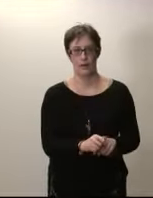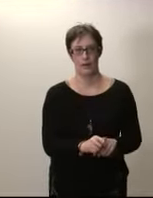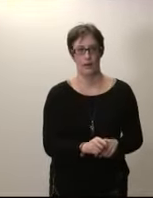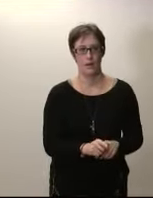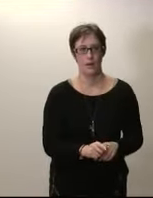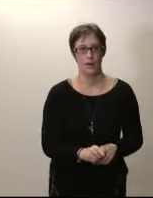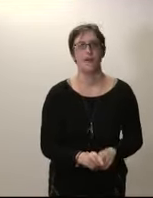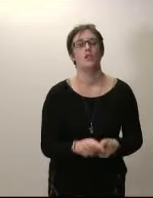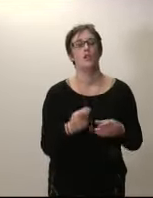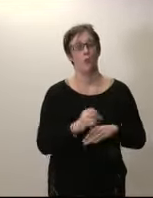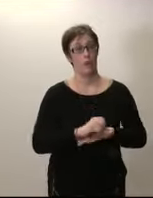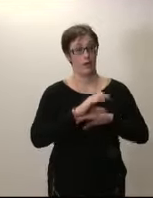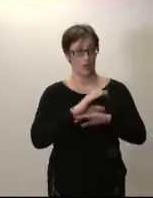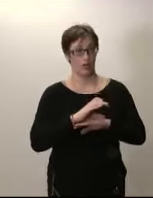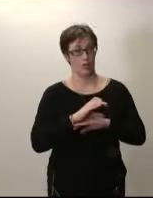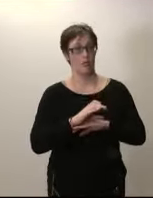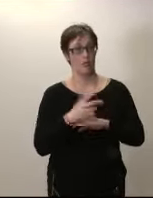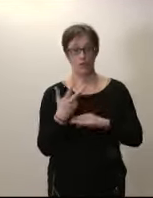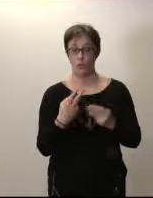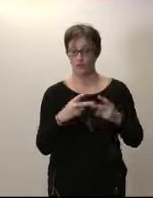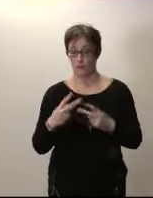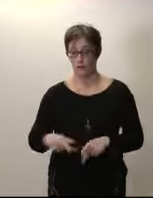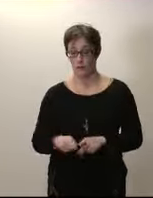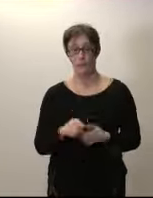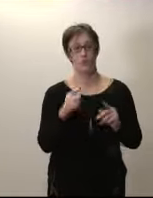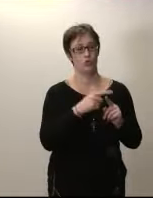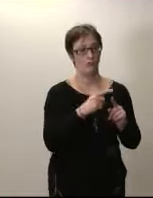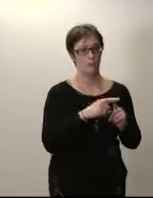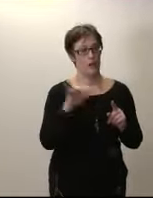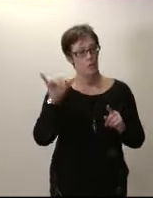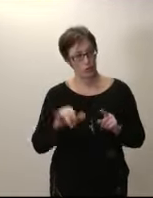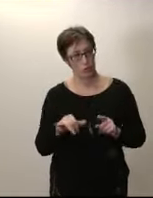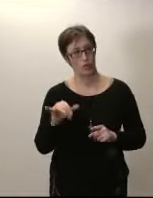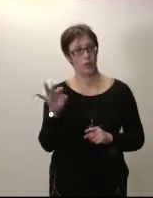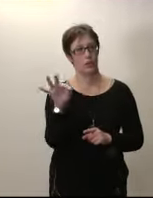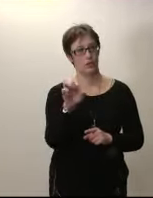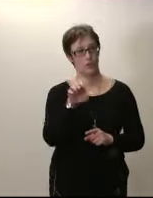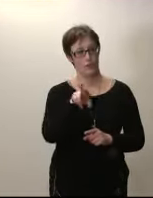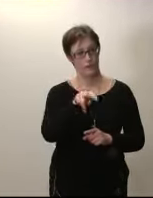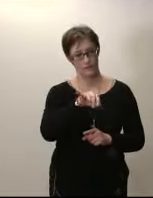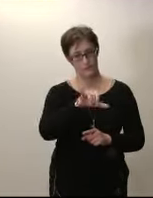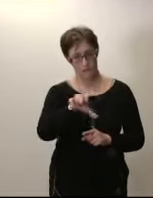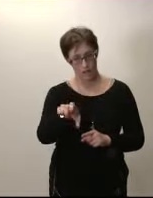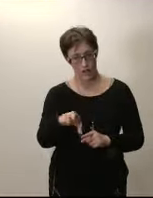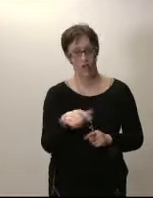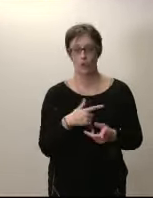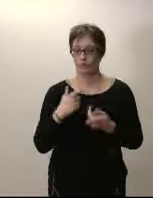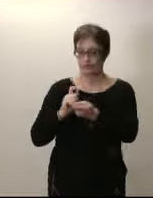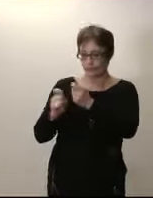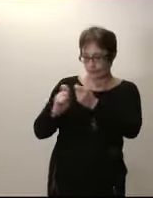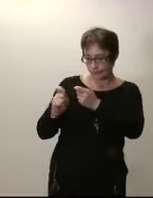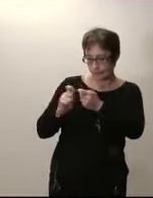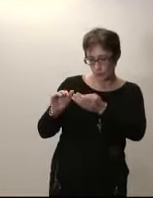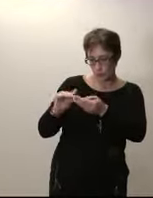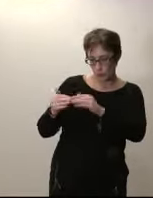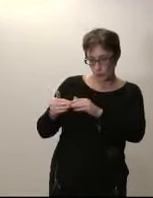communes dans ce cas-là, Thionville, Yutz, Etterville, et nous avons négocié à l'aglo le maintien pour ces trois